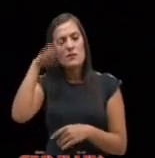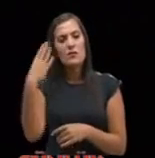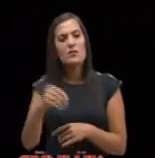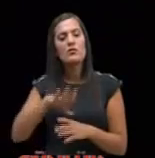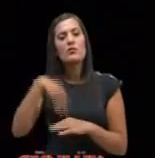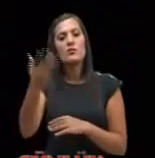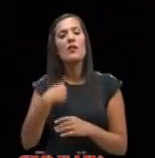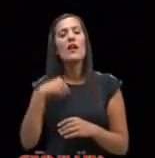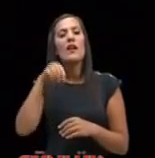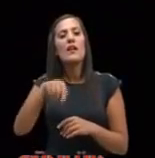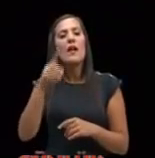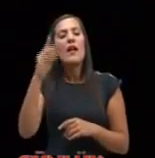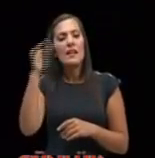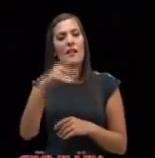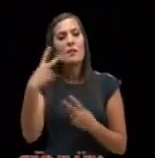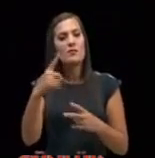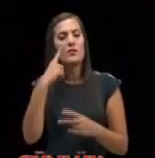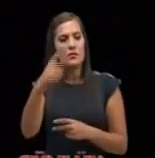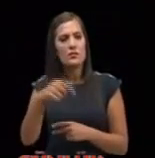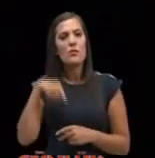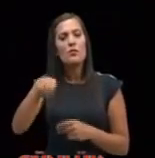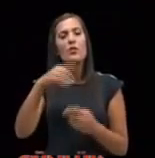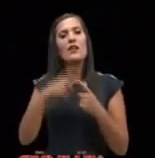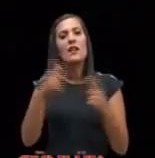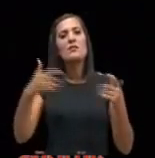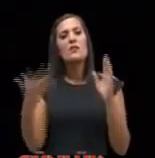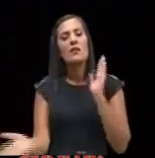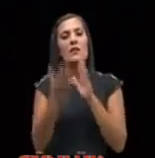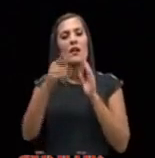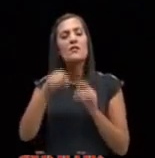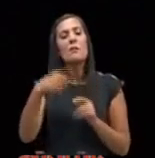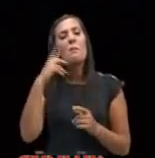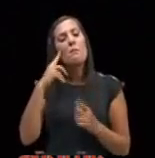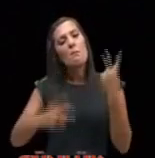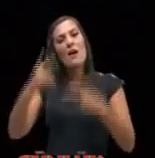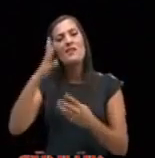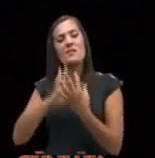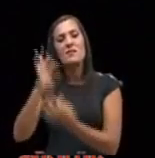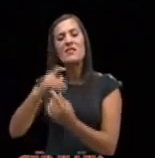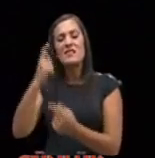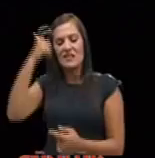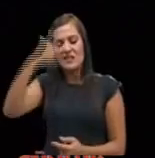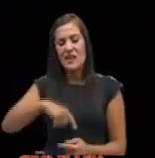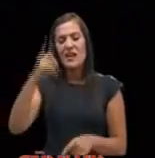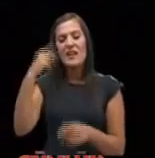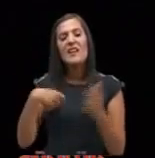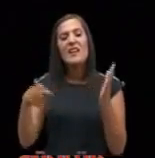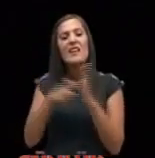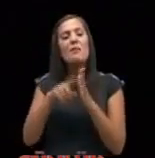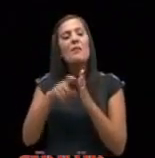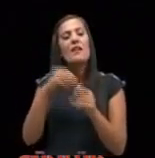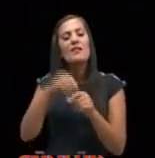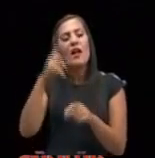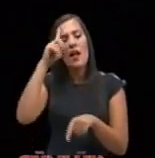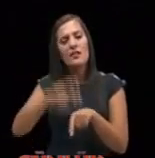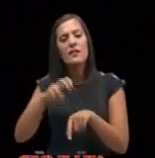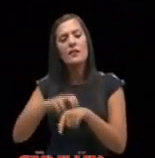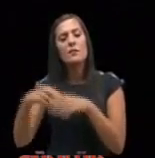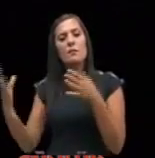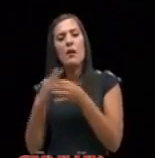alınacağına inanılıyor. Travmatik olayların ömür boyu kalıcı olan anılar yaratabildiğini ve bunun da insan hayatına son derece